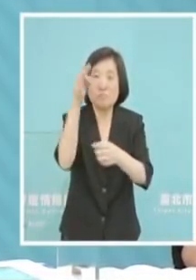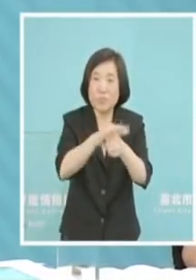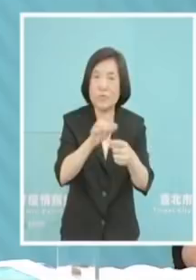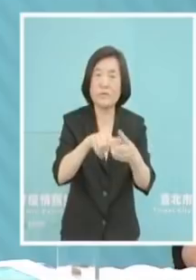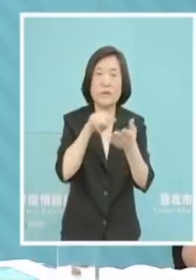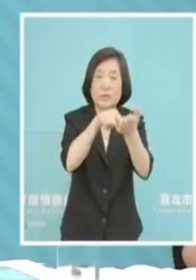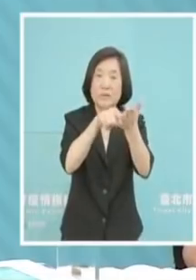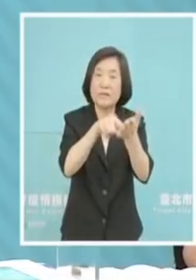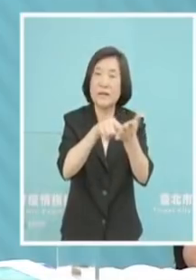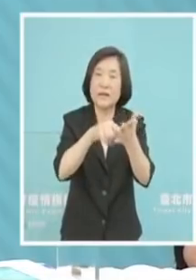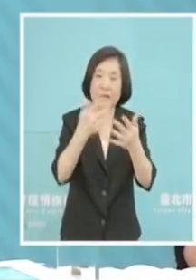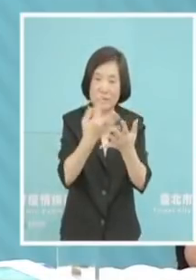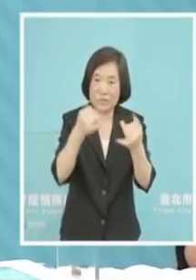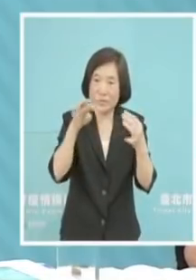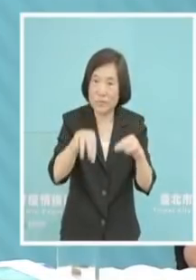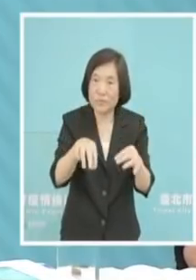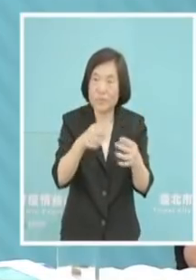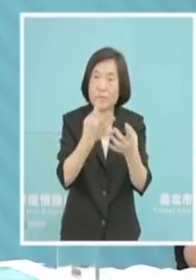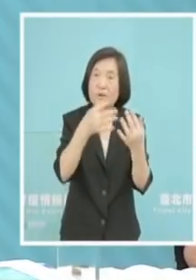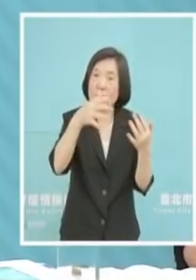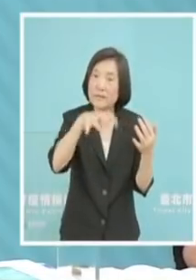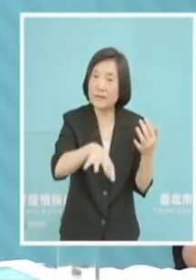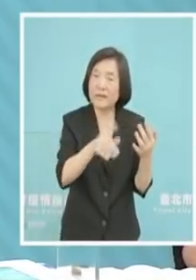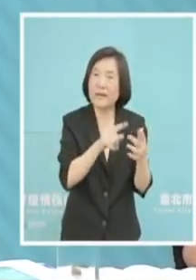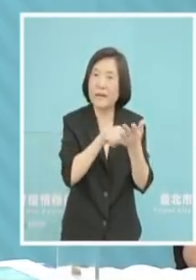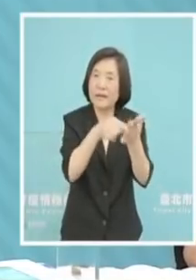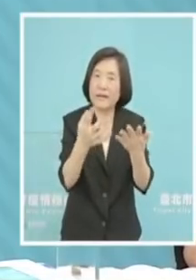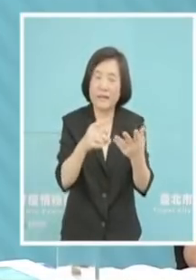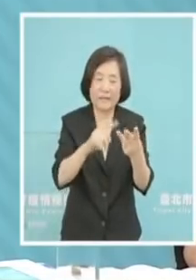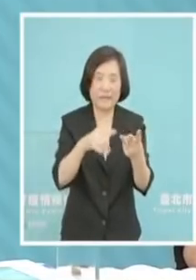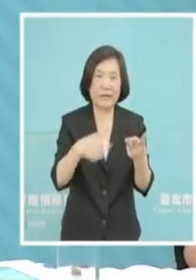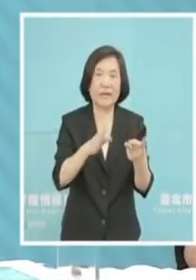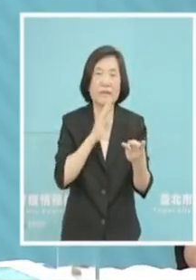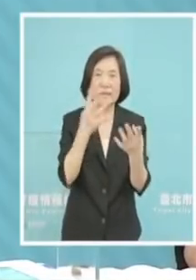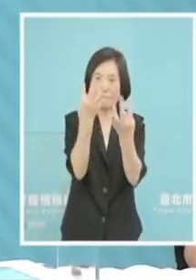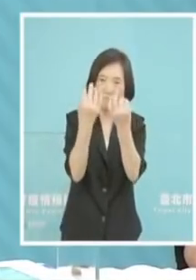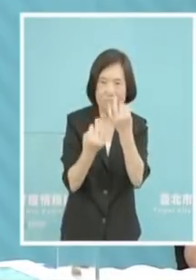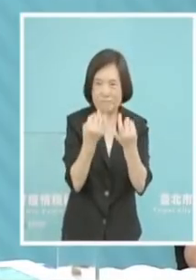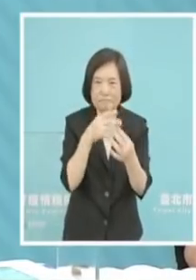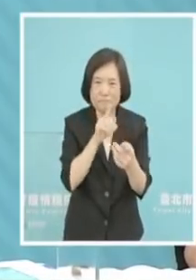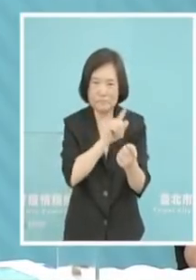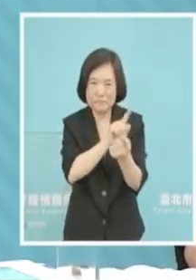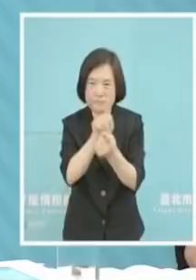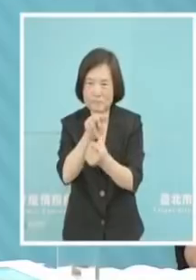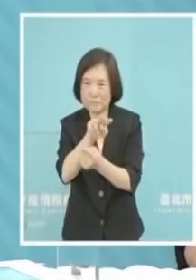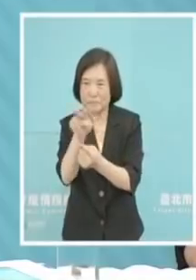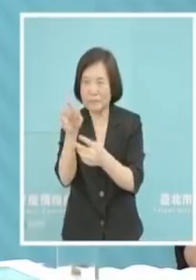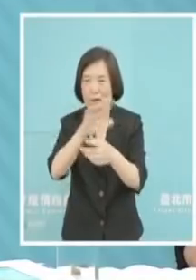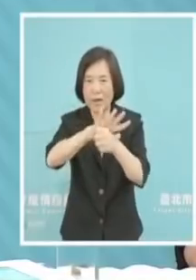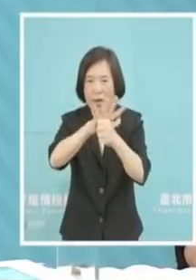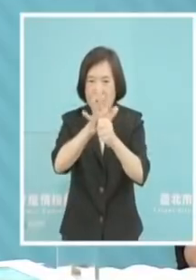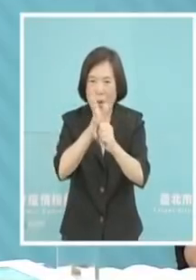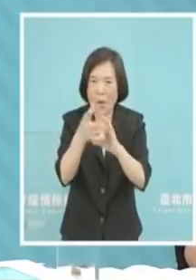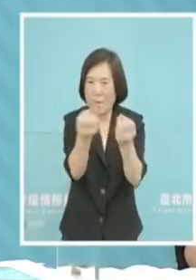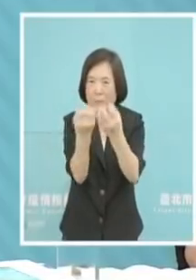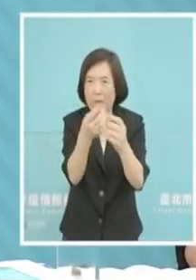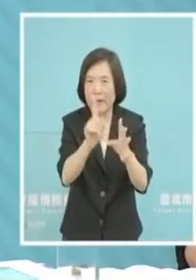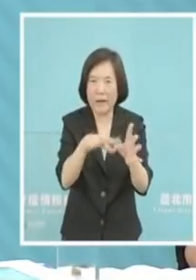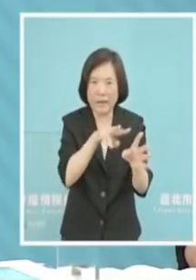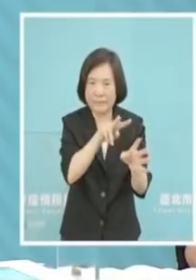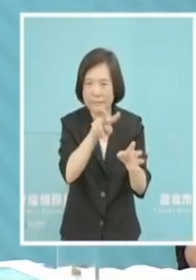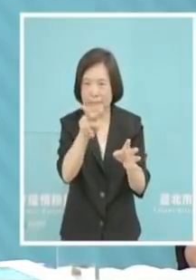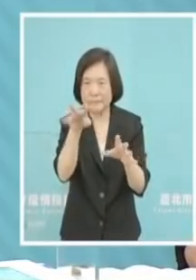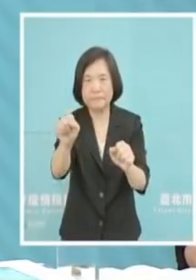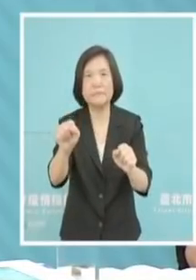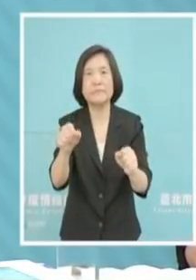能还在补嘛。 对， 所以你不要急嘛。 对， 这个钱你一定可以赚得到嘛，只是不要现在赚嘛。 对， 现在我们